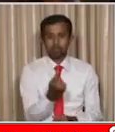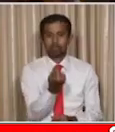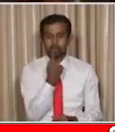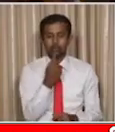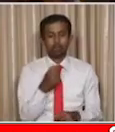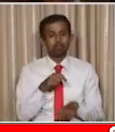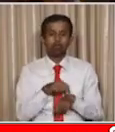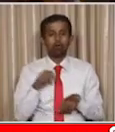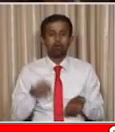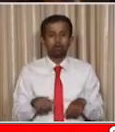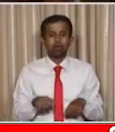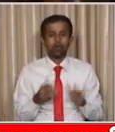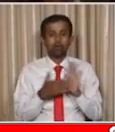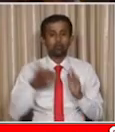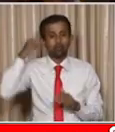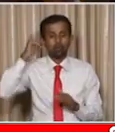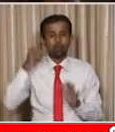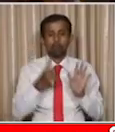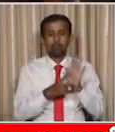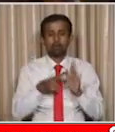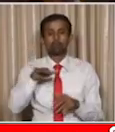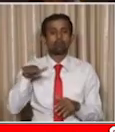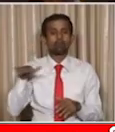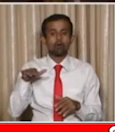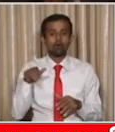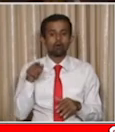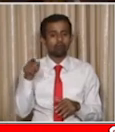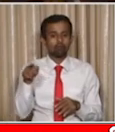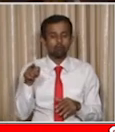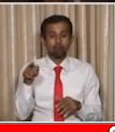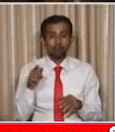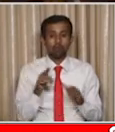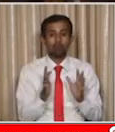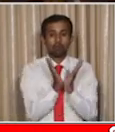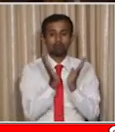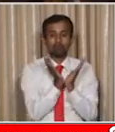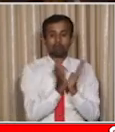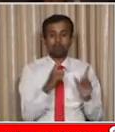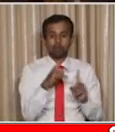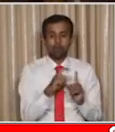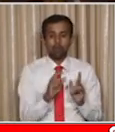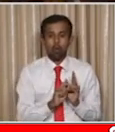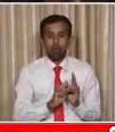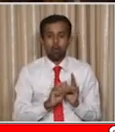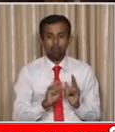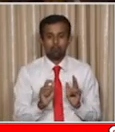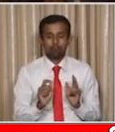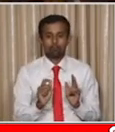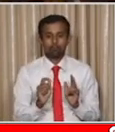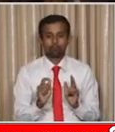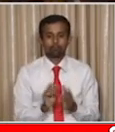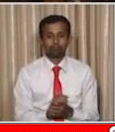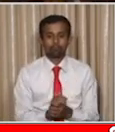முல்லைத்தீவு மன்னார் மாவட்டத்தில் வன இலாகா வன ஜீவராசி திணைக்களங்கள் இருக்கின்ற முல்லைத்தீவு